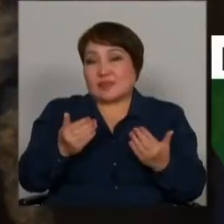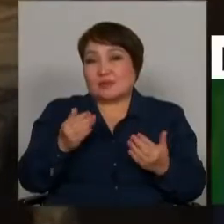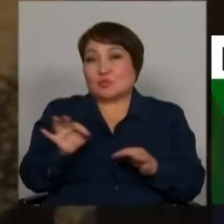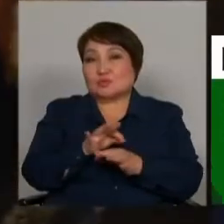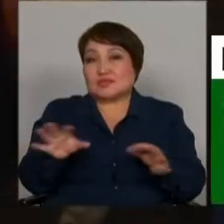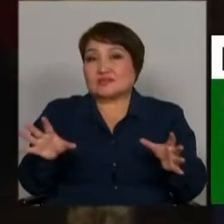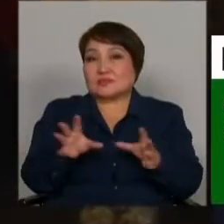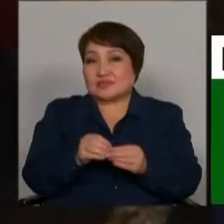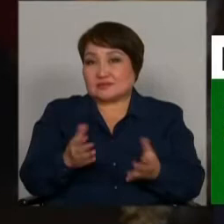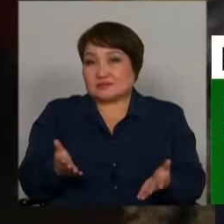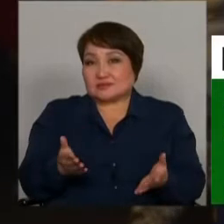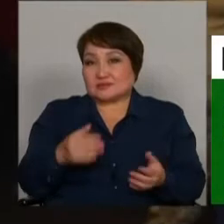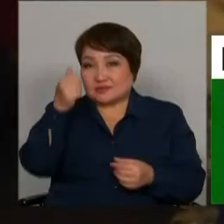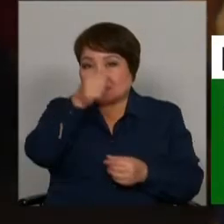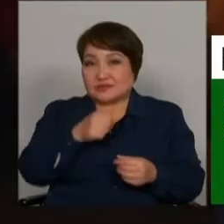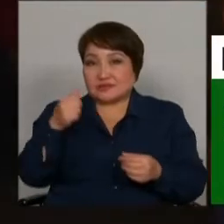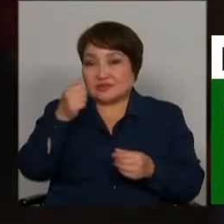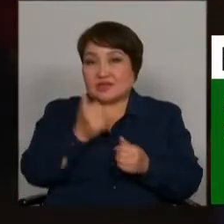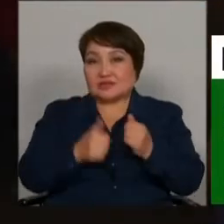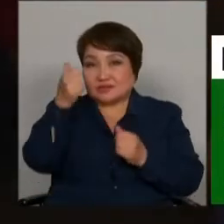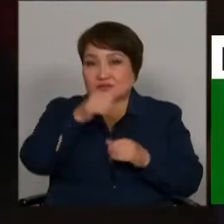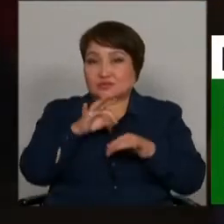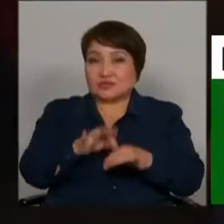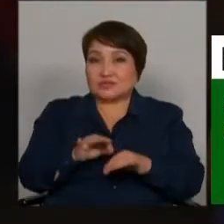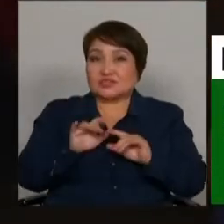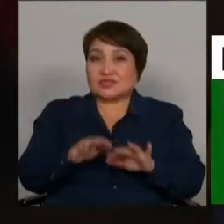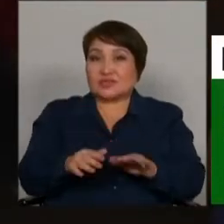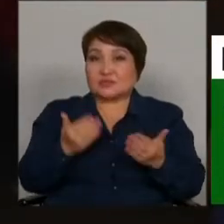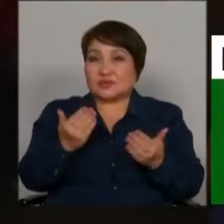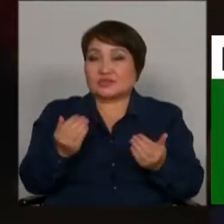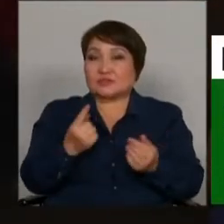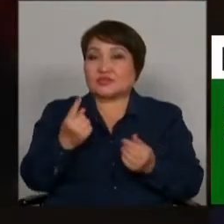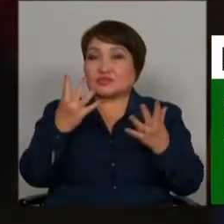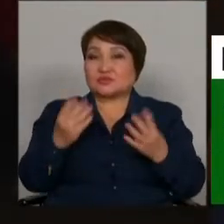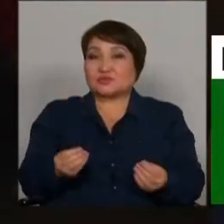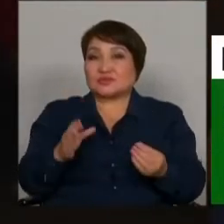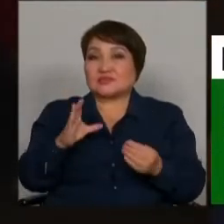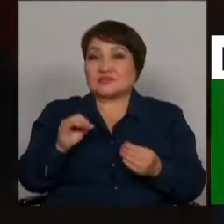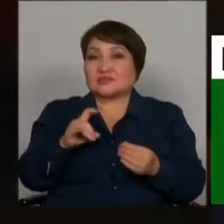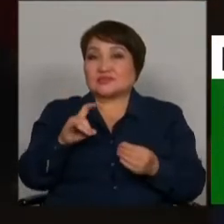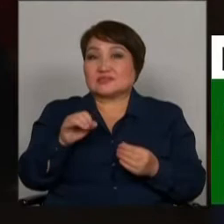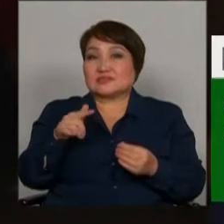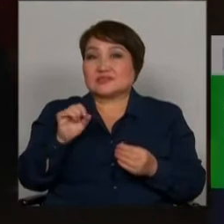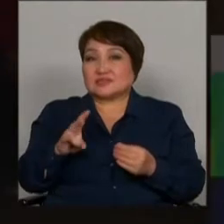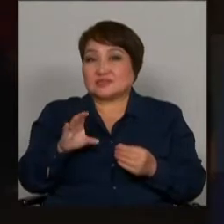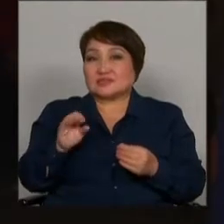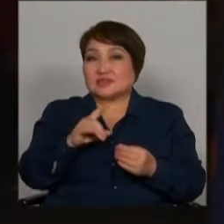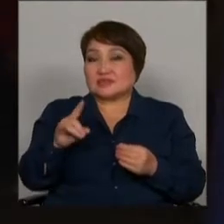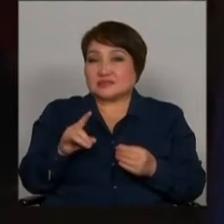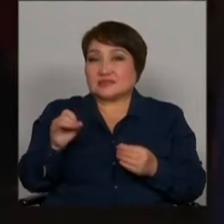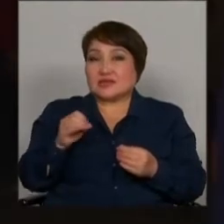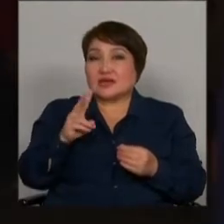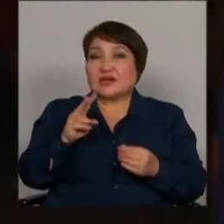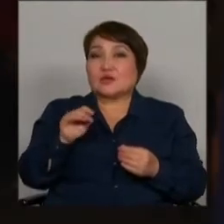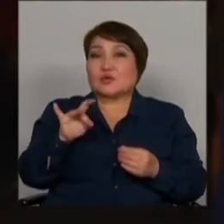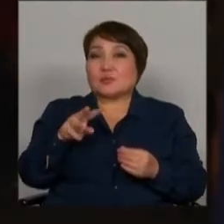іс-шара, бірінші күн Сазген Сазымен бірге алдыңғы жылдары Отырар Саз оркестрі, Құрманғазы атындағы